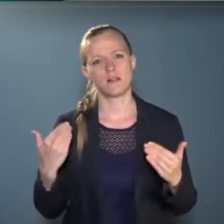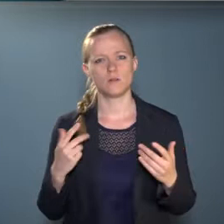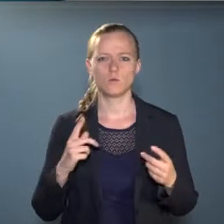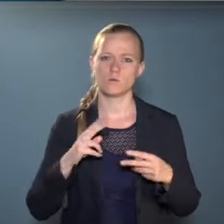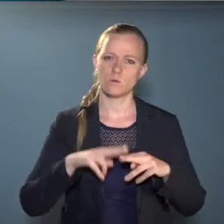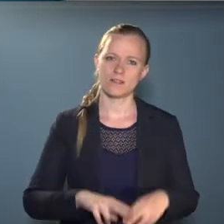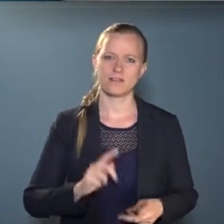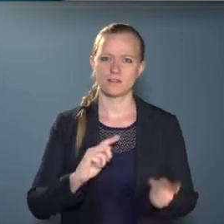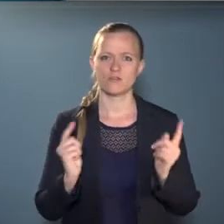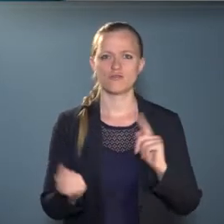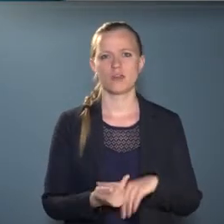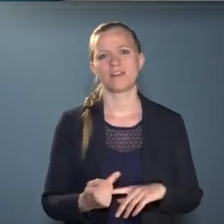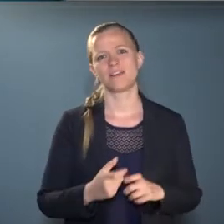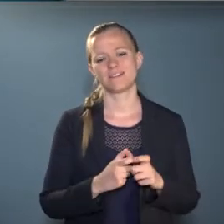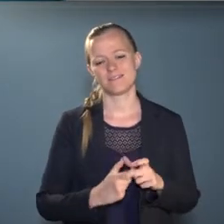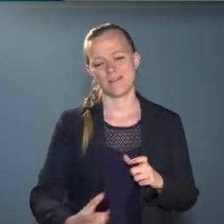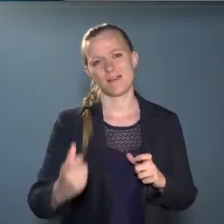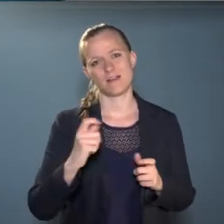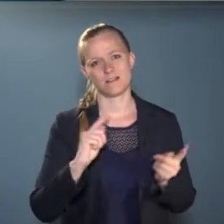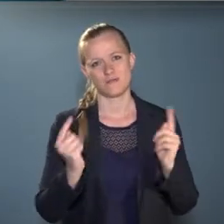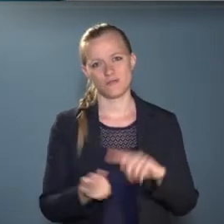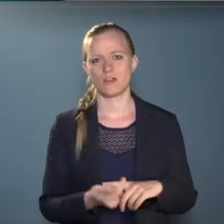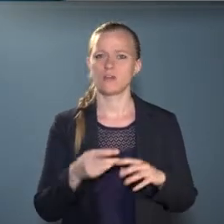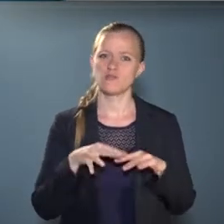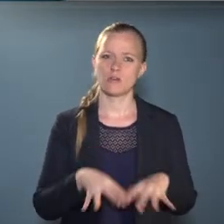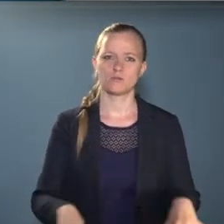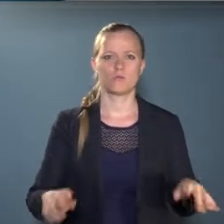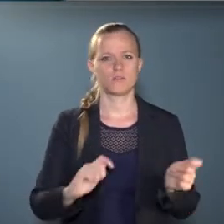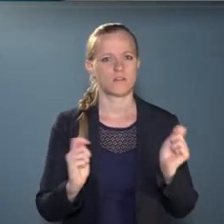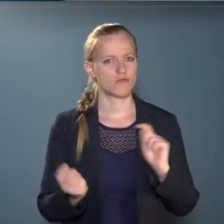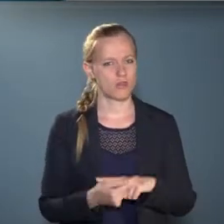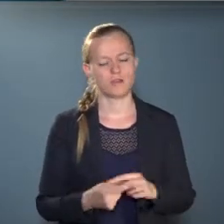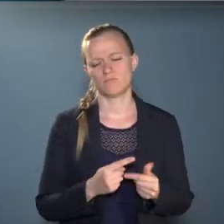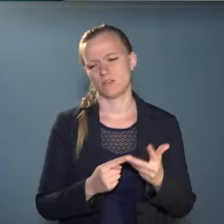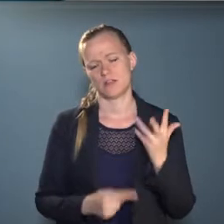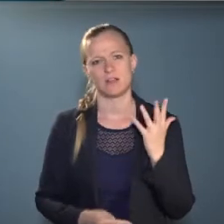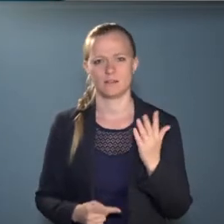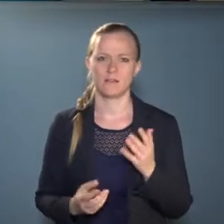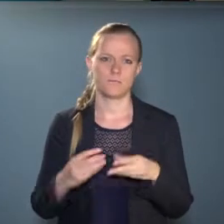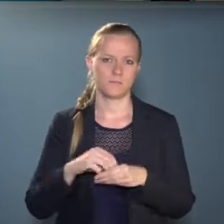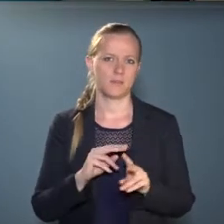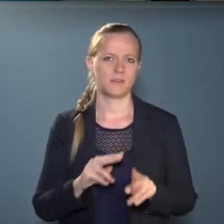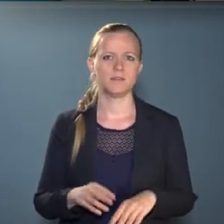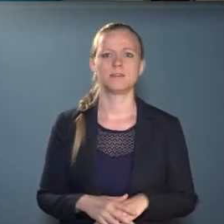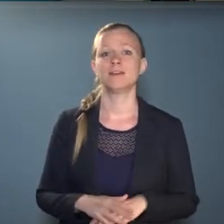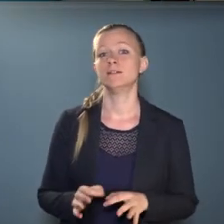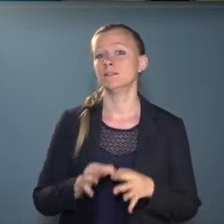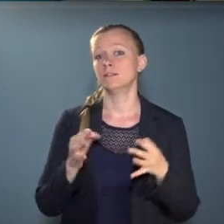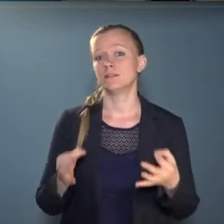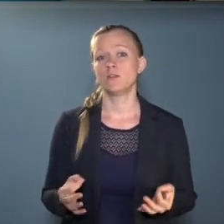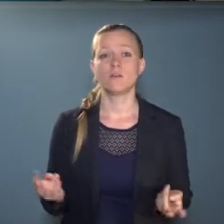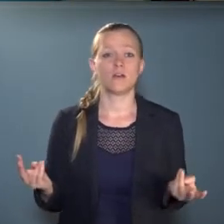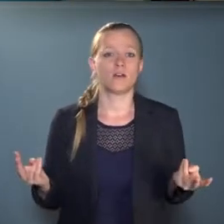cseréje, gázvezetékek cseréje, csatornahálózat cseréje, rengeteg dolog megjelenik. Nyilván